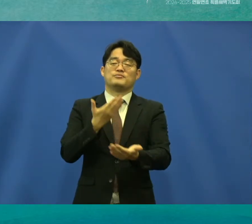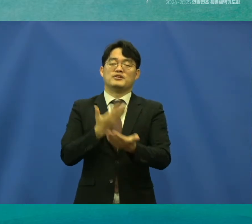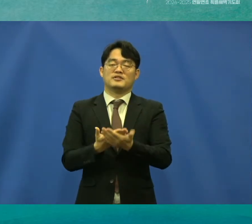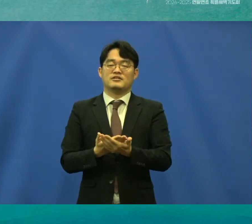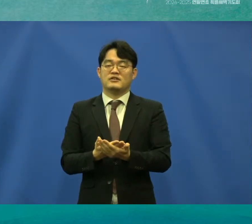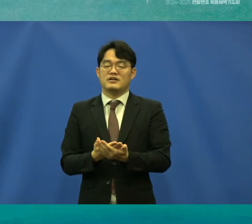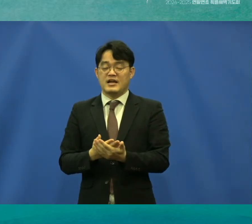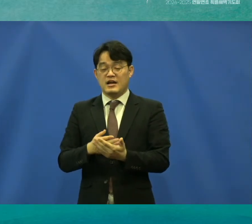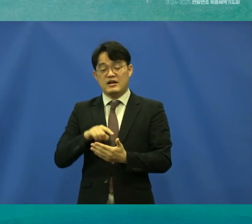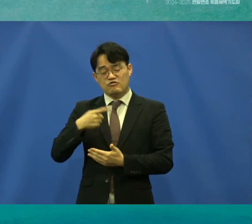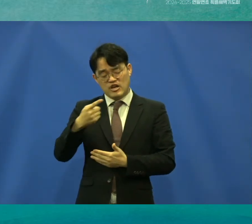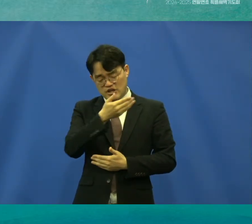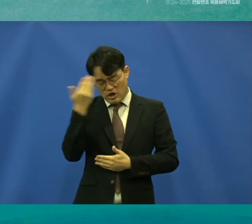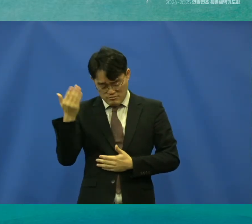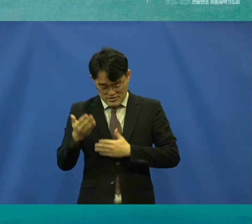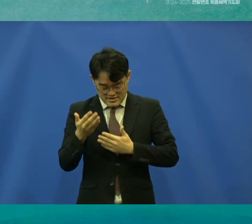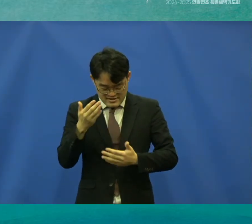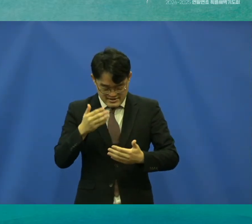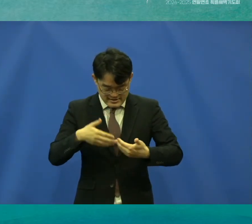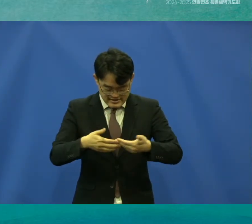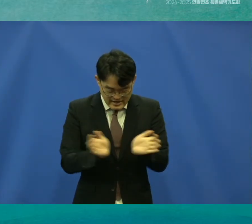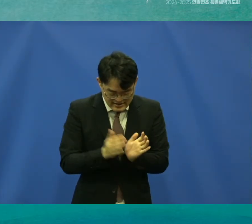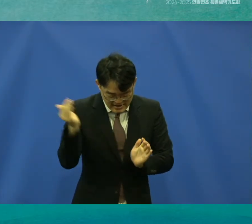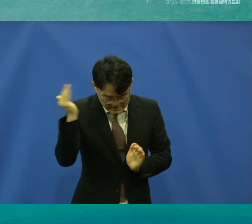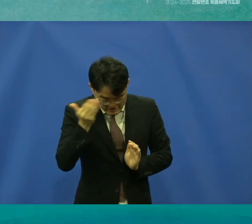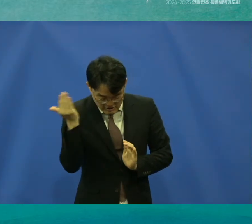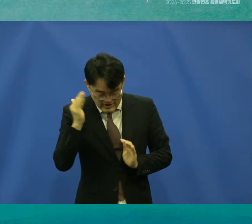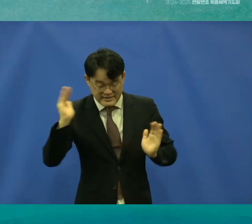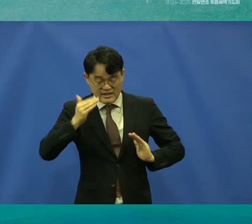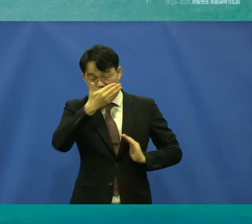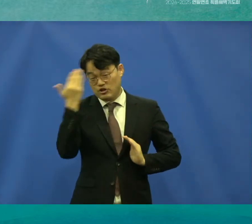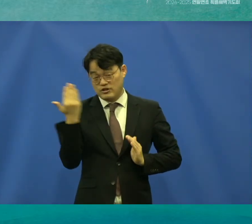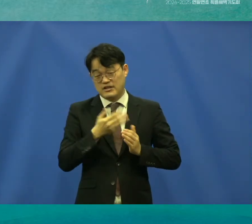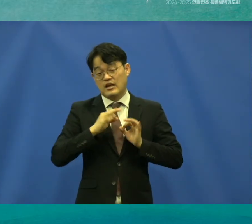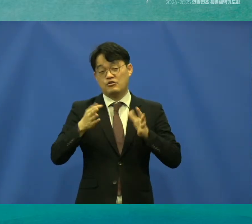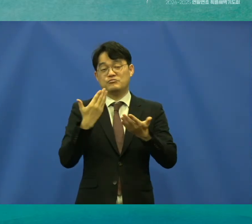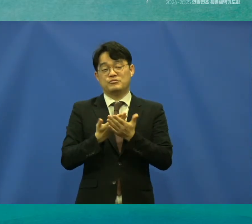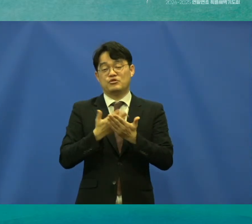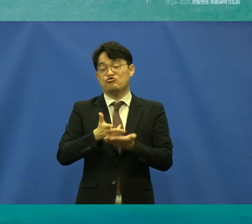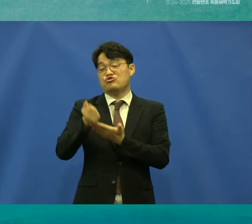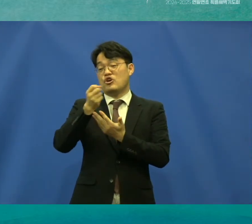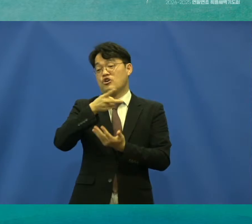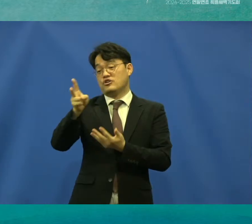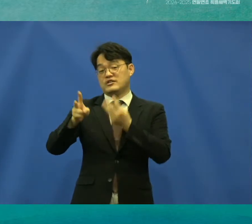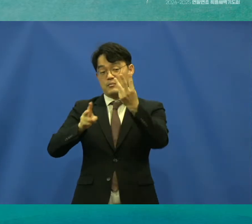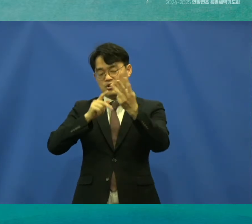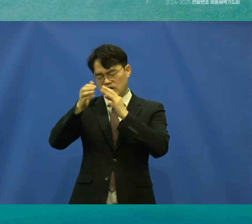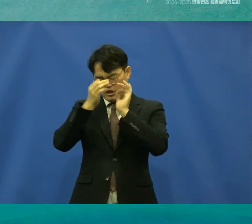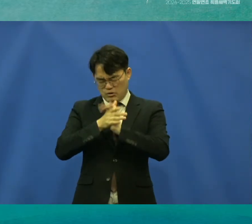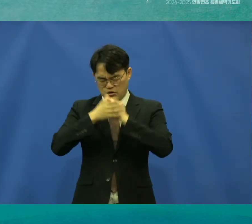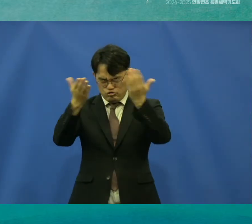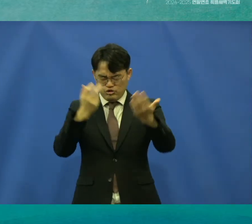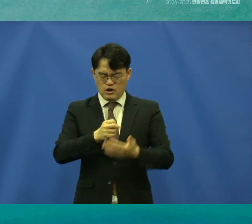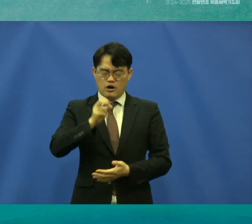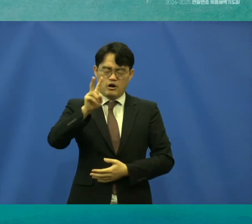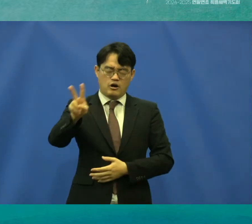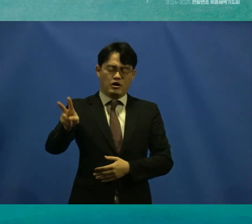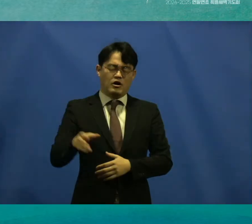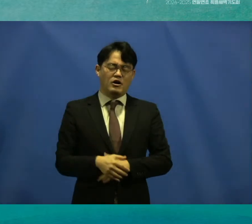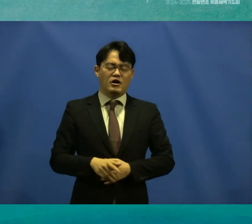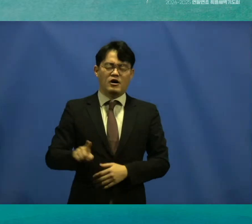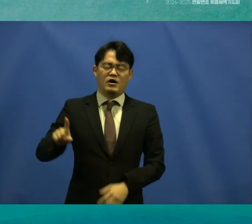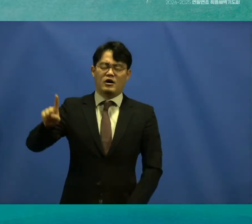다음 세대를 사용하여 주시옵소서. 주여, 세 번 내치고 기도합니다. 주여,